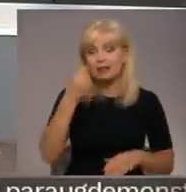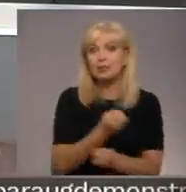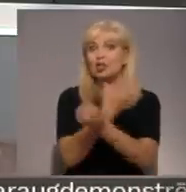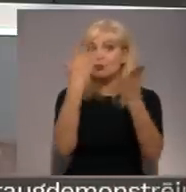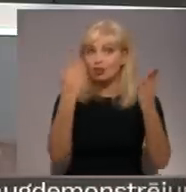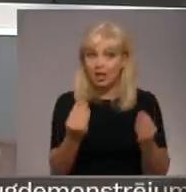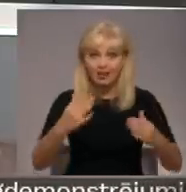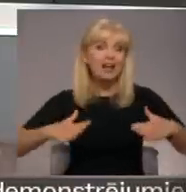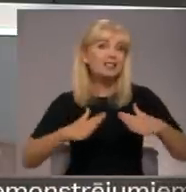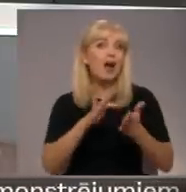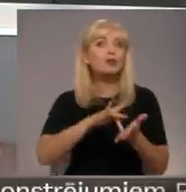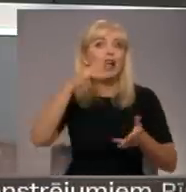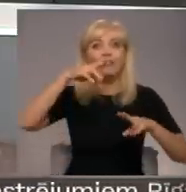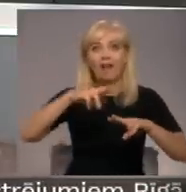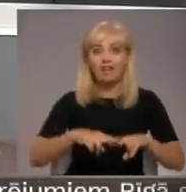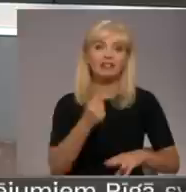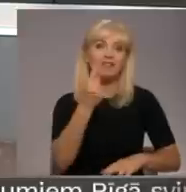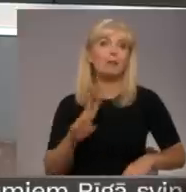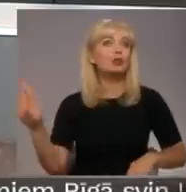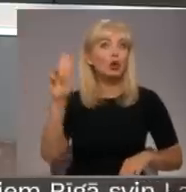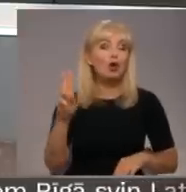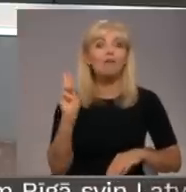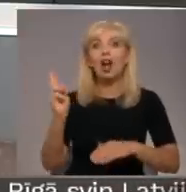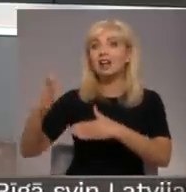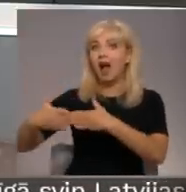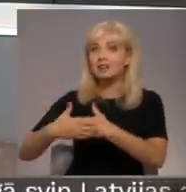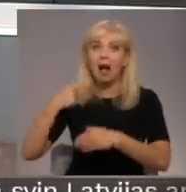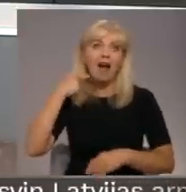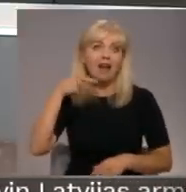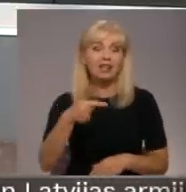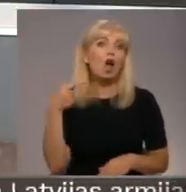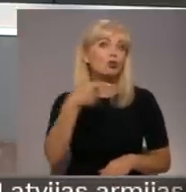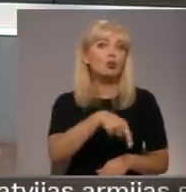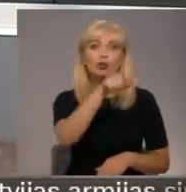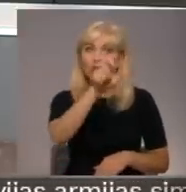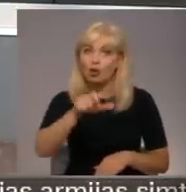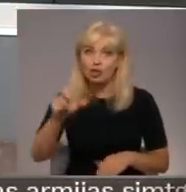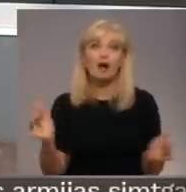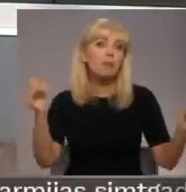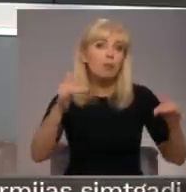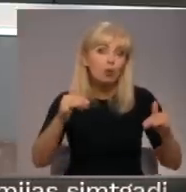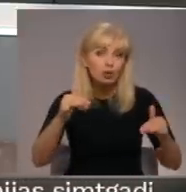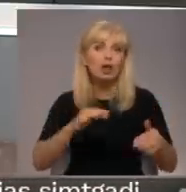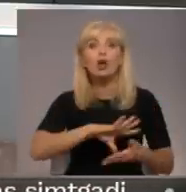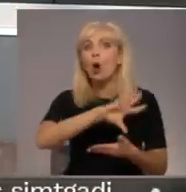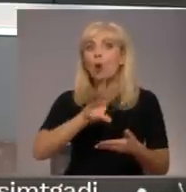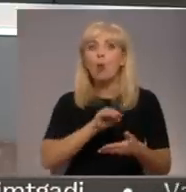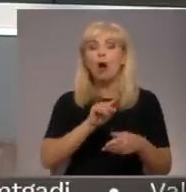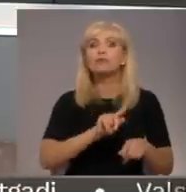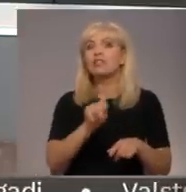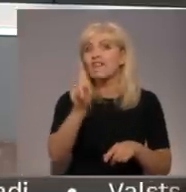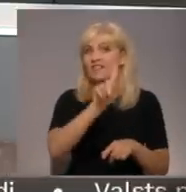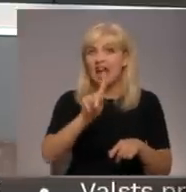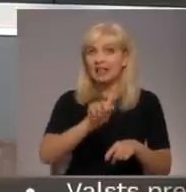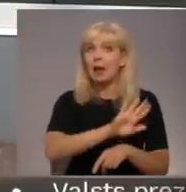Svētku centrālā vieta ir 11. novembra Krasmala Rīgā, kur tūkstošiem cilvēku pulcējās jau kopš vieniem dienām. Svinību